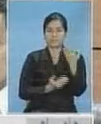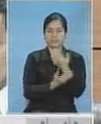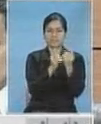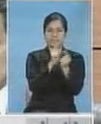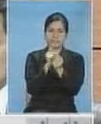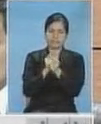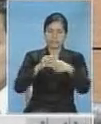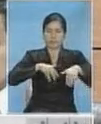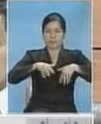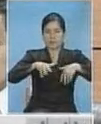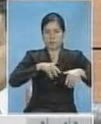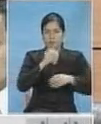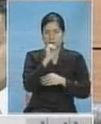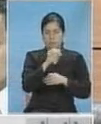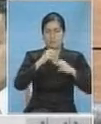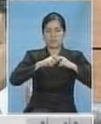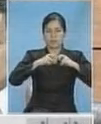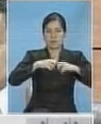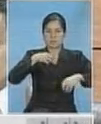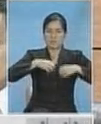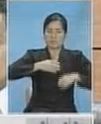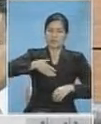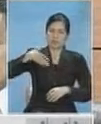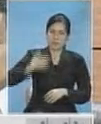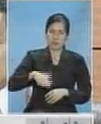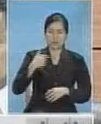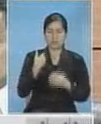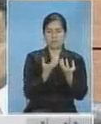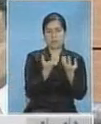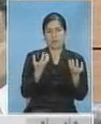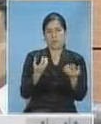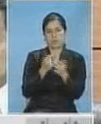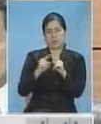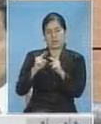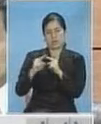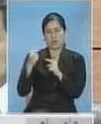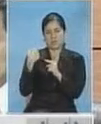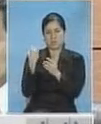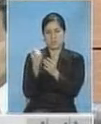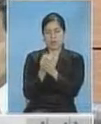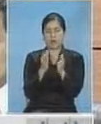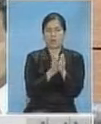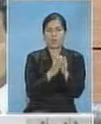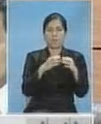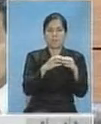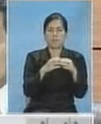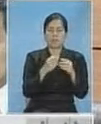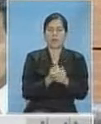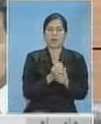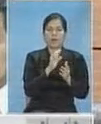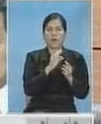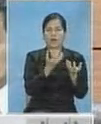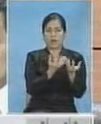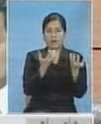น้องประชาชนว่าเป็นความเดือดร้อนรวมถึงปัญหาในเรื่องของราคาสินค้าเกษตรตกต่ำซึ่งเป็นความล้มเหลว